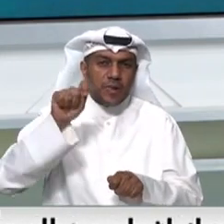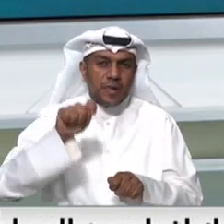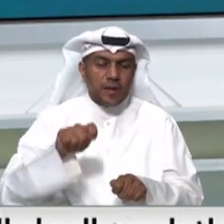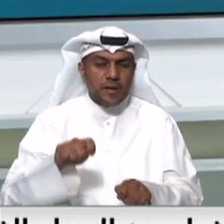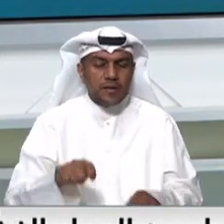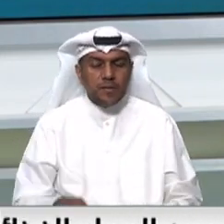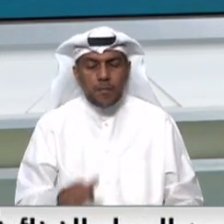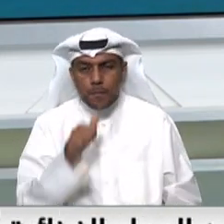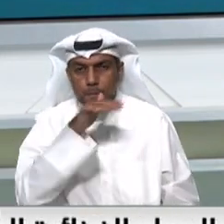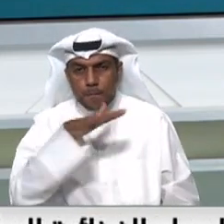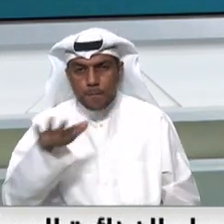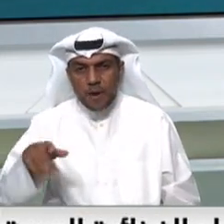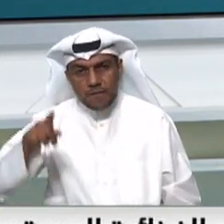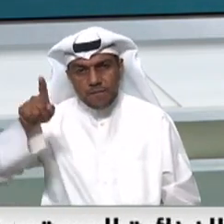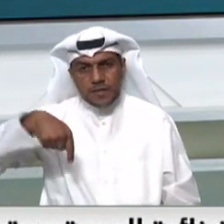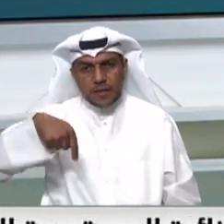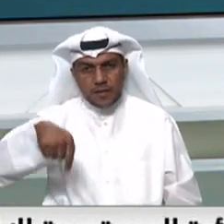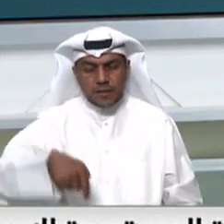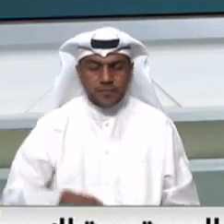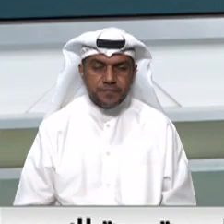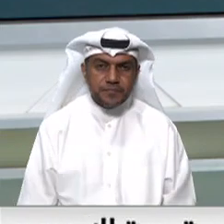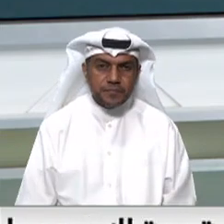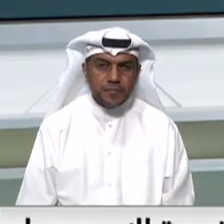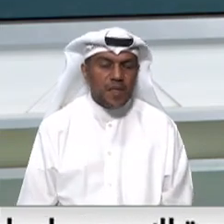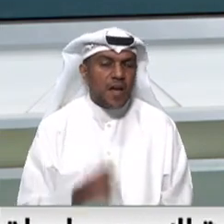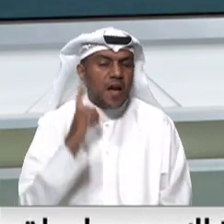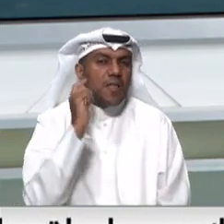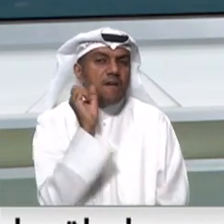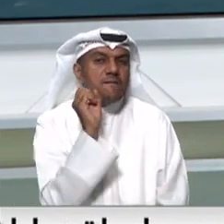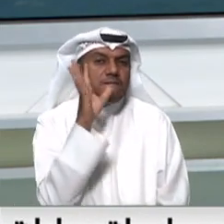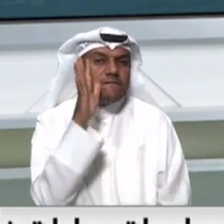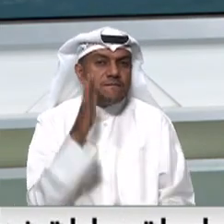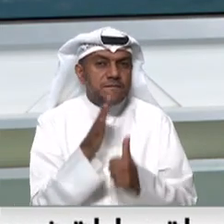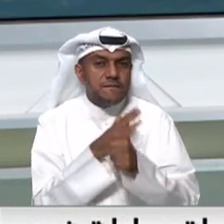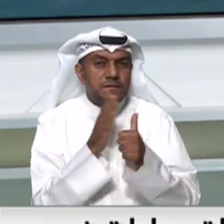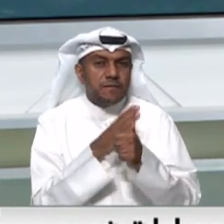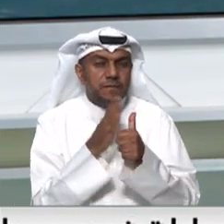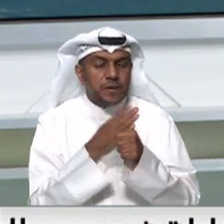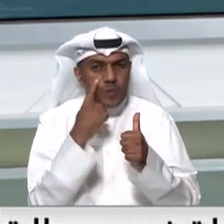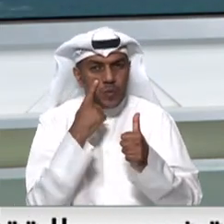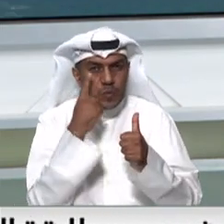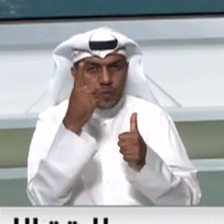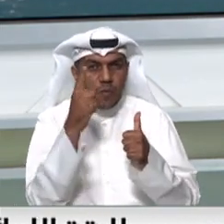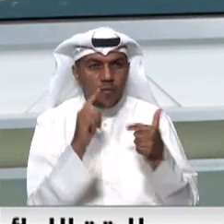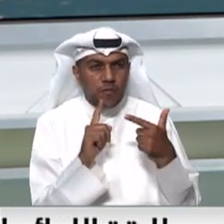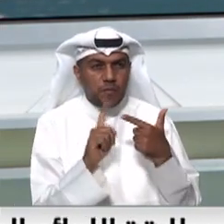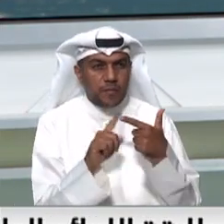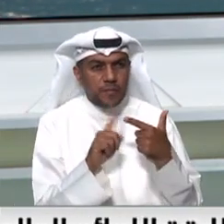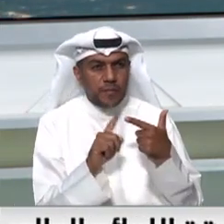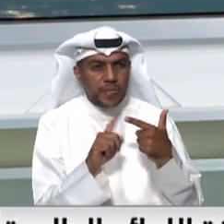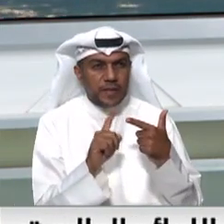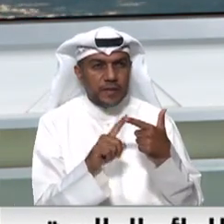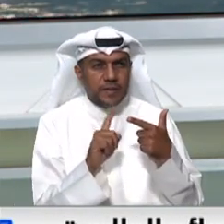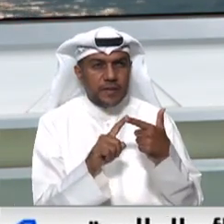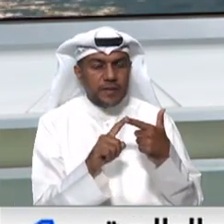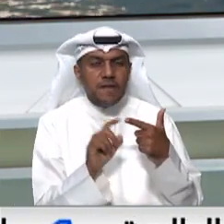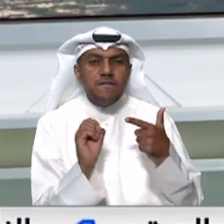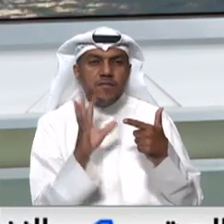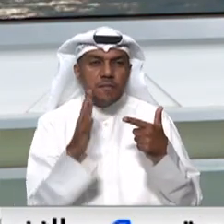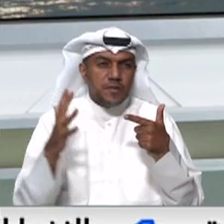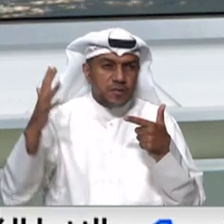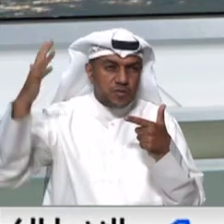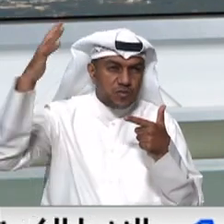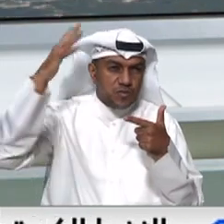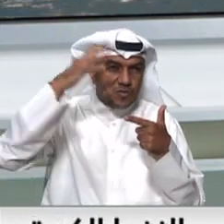ضعيفة في فترات الفساد. أذان الفجر حسب التوقيت المحلي لمدينة الكويت الساعة 3:49 دقيقة موعد شروق